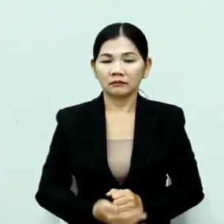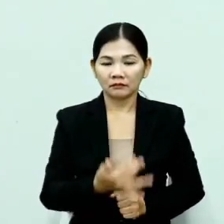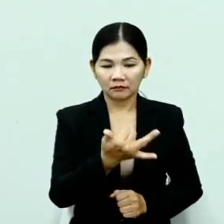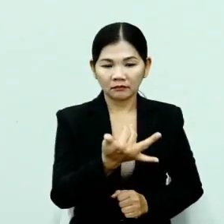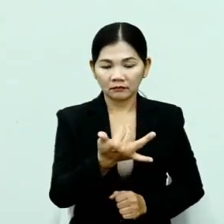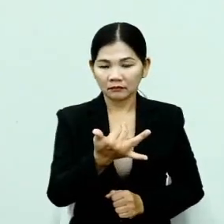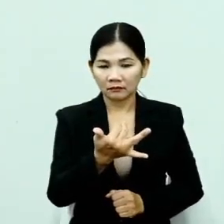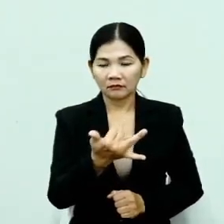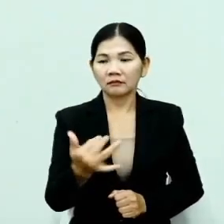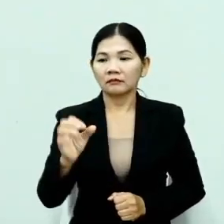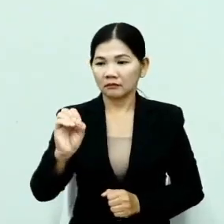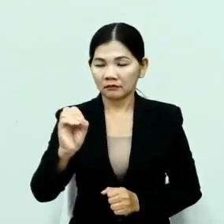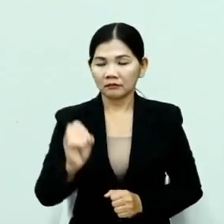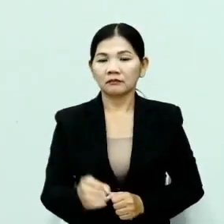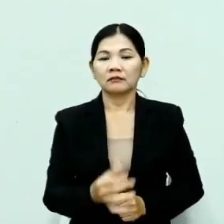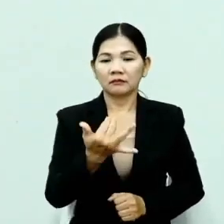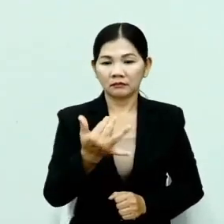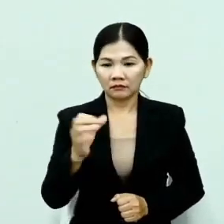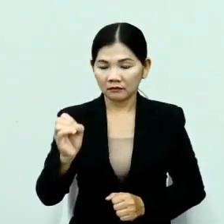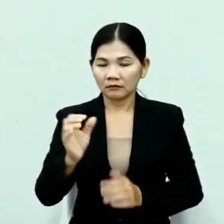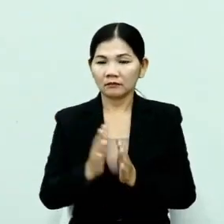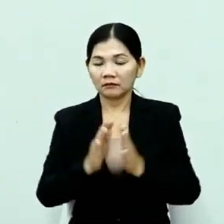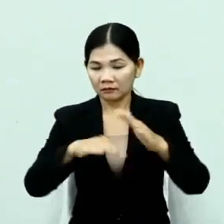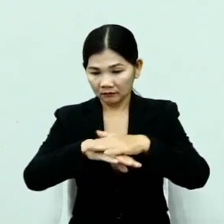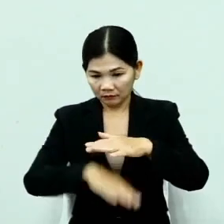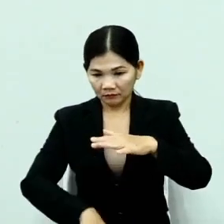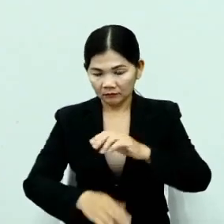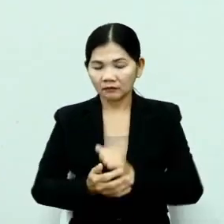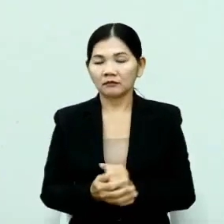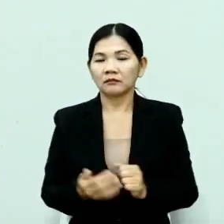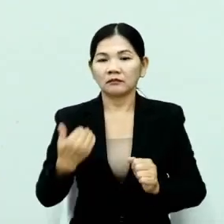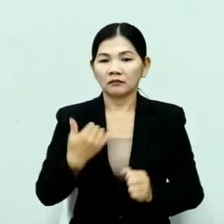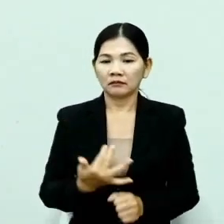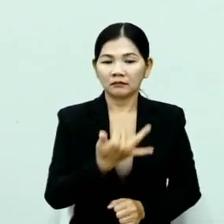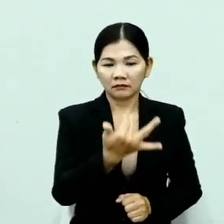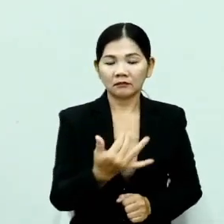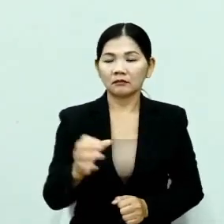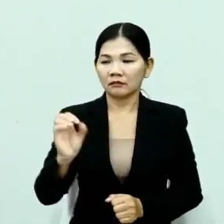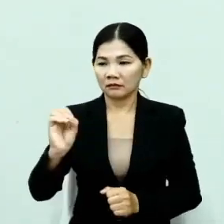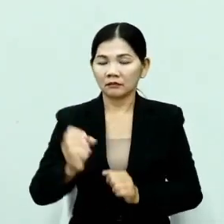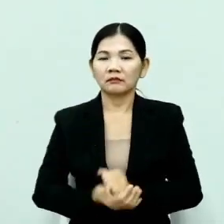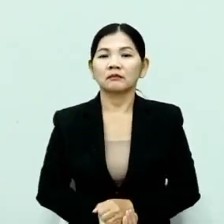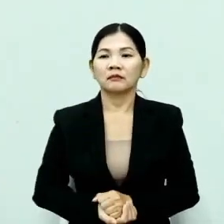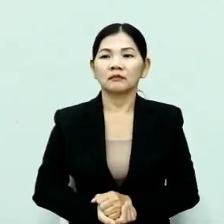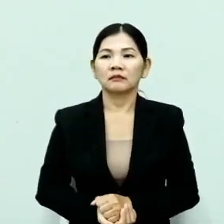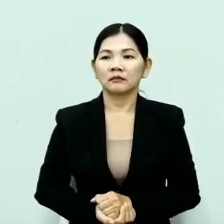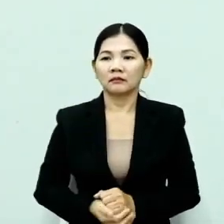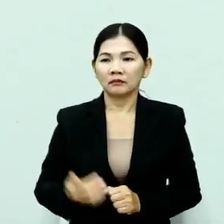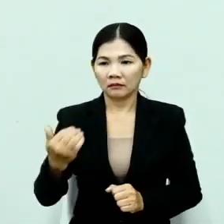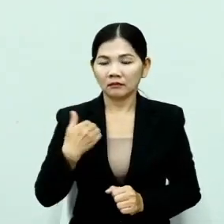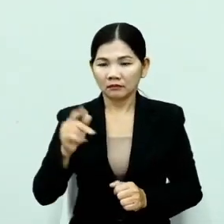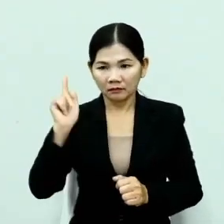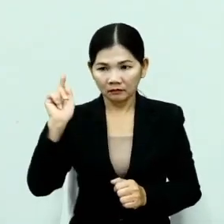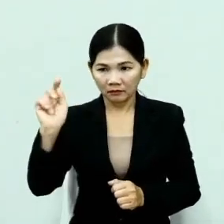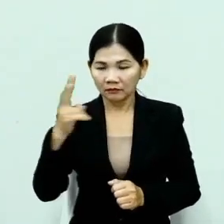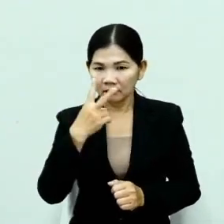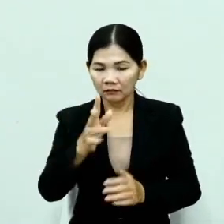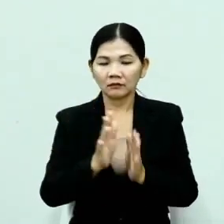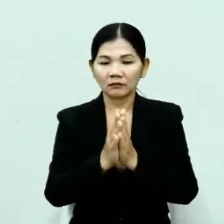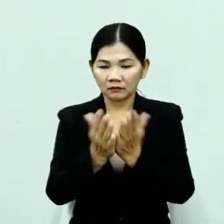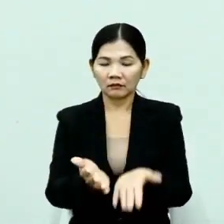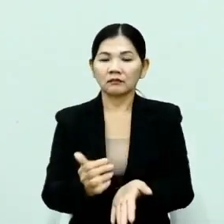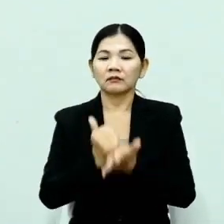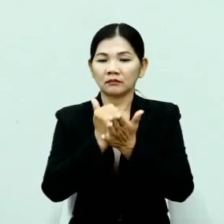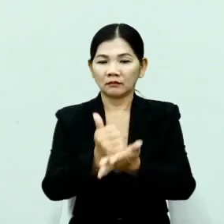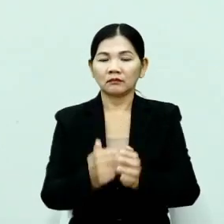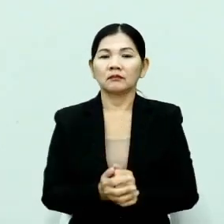chật sập đã biến lệch tùm bó nơi khẳng cao ní. Cứ lệch bàm bí nâng lệch sồn. Hai con mơ rục hiếp nơi khăn ông sẽ phơi chụp